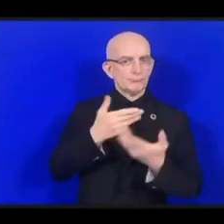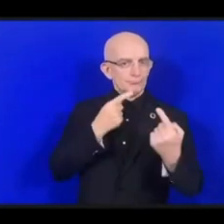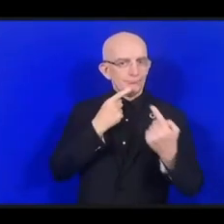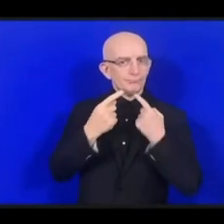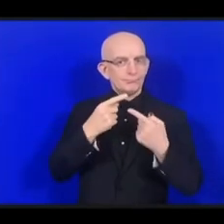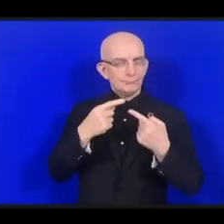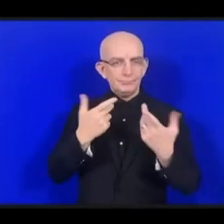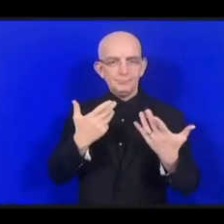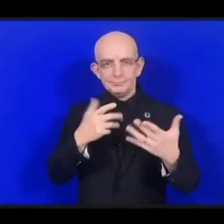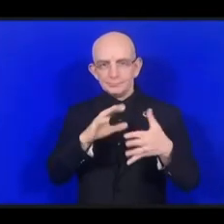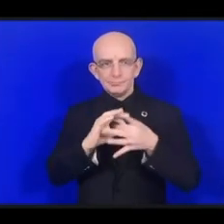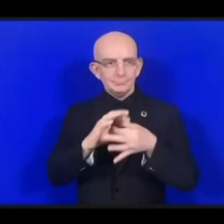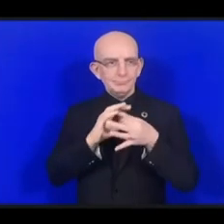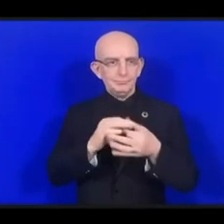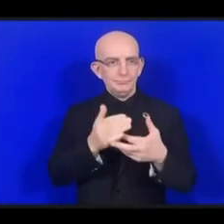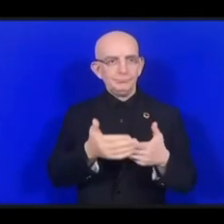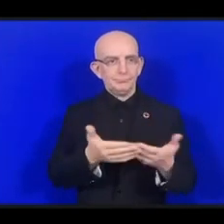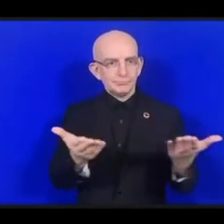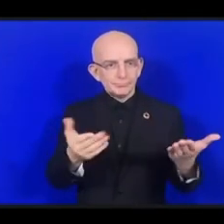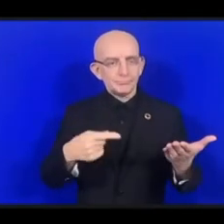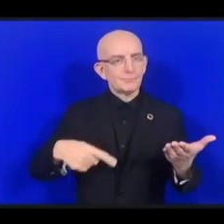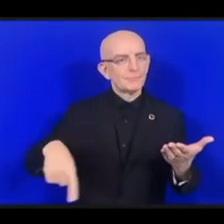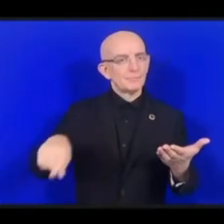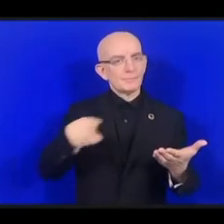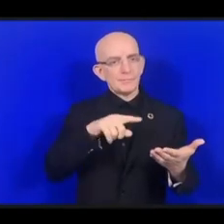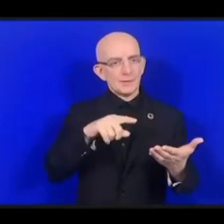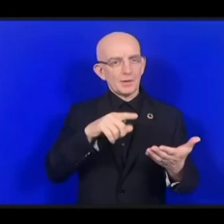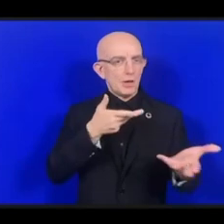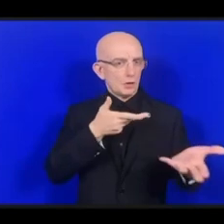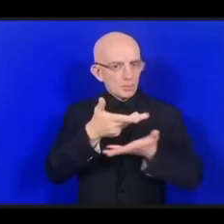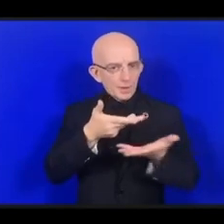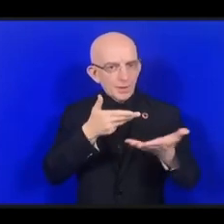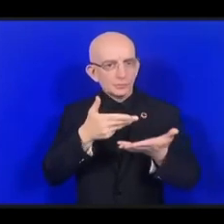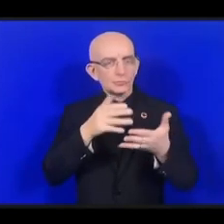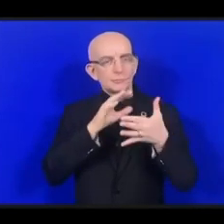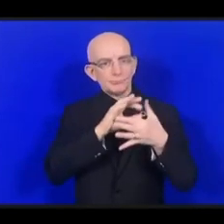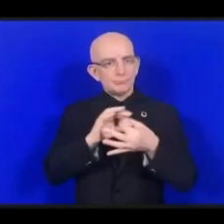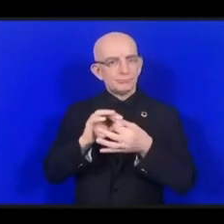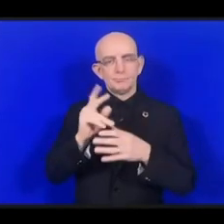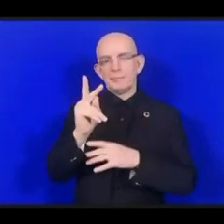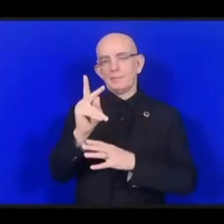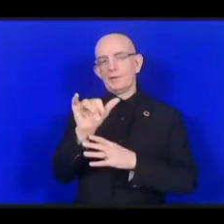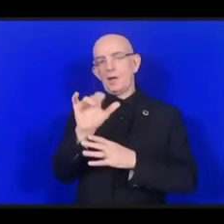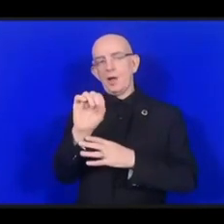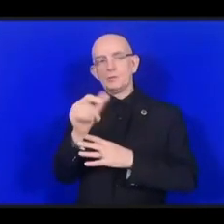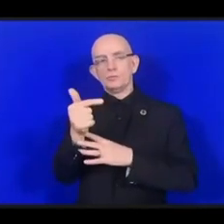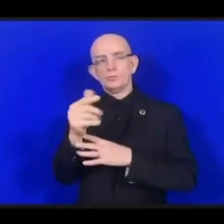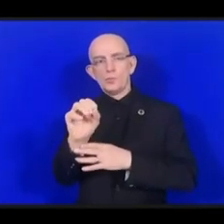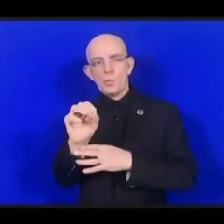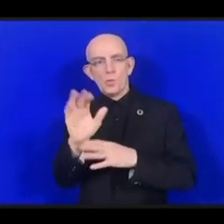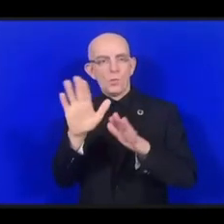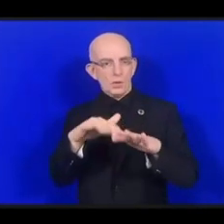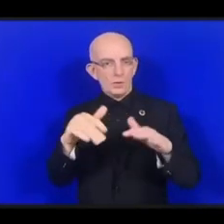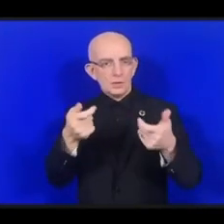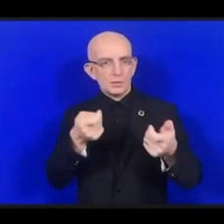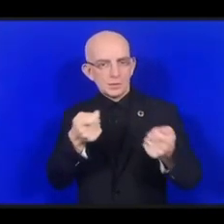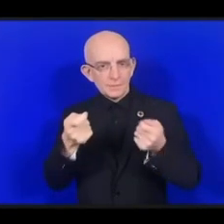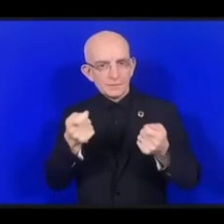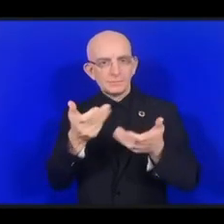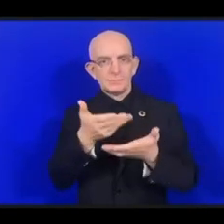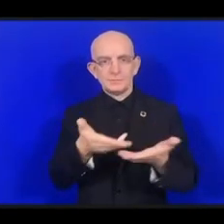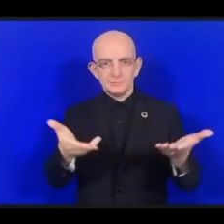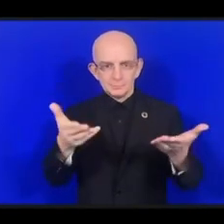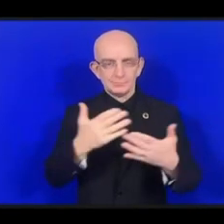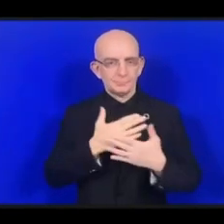télécommunications à nos autres japonais mesdames et messieurs participant à ce forum au cours des dernières journées nous avons eu l'occasion de